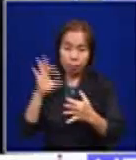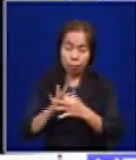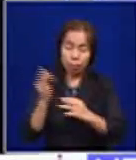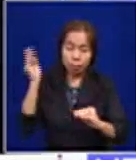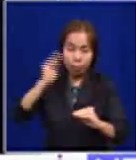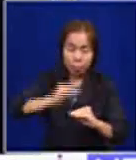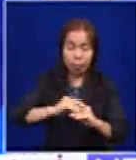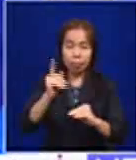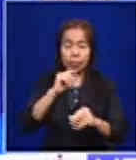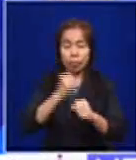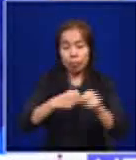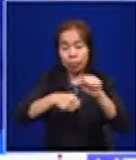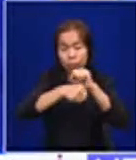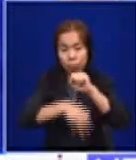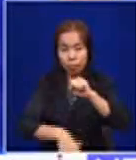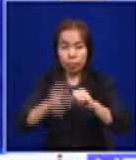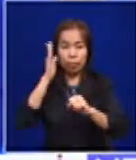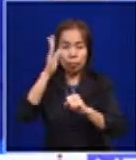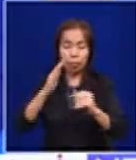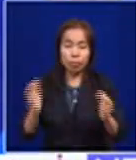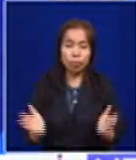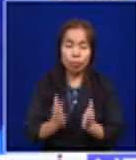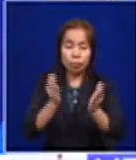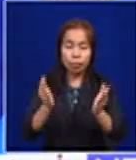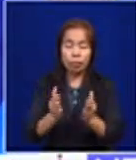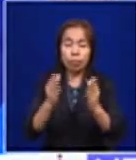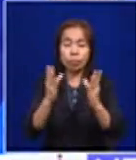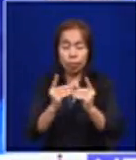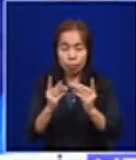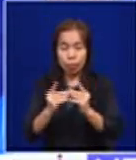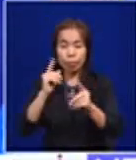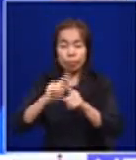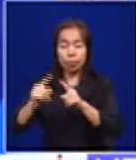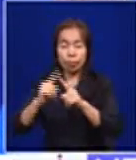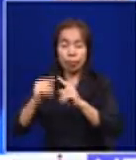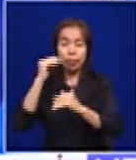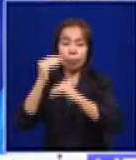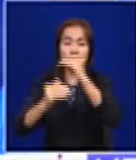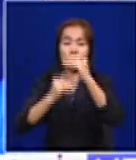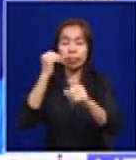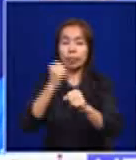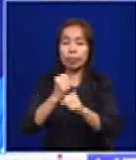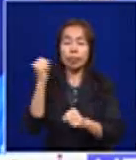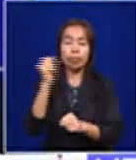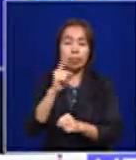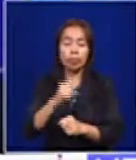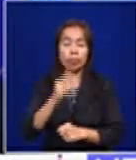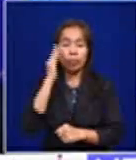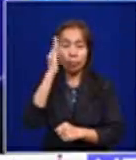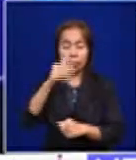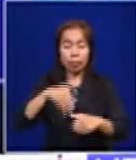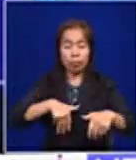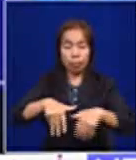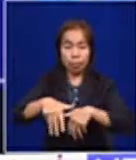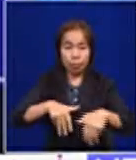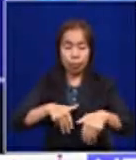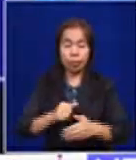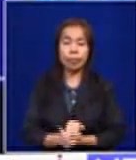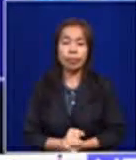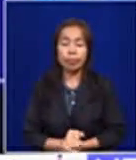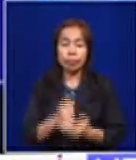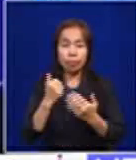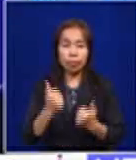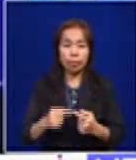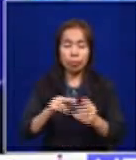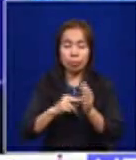านที่เป็นประโยชน์ในการส่งเสริมศักยภาพในการประกอบอาชีพและความเป็นอยู่ในชุมชนให้ดีขึ้นเ